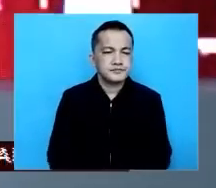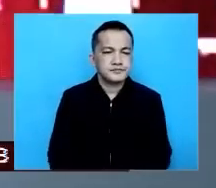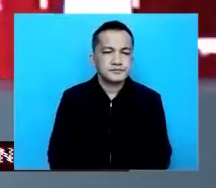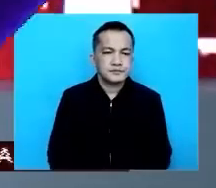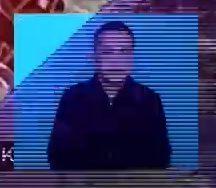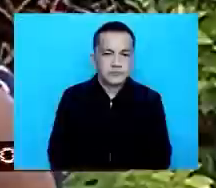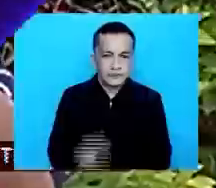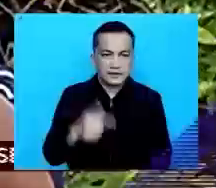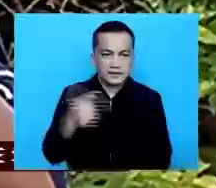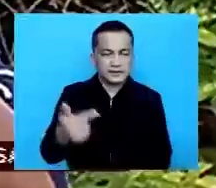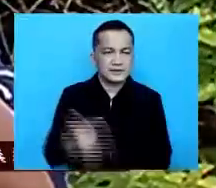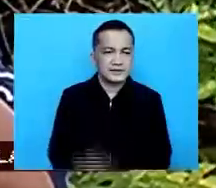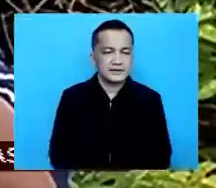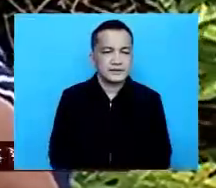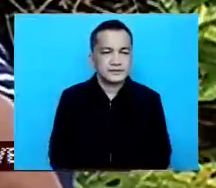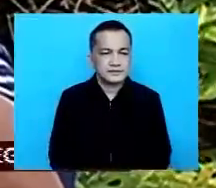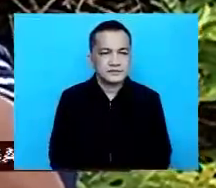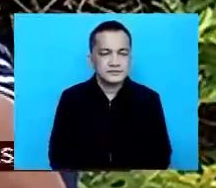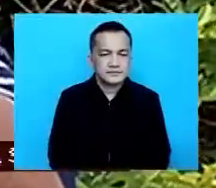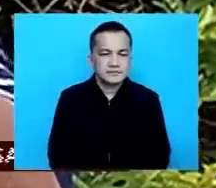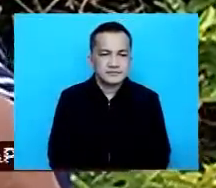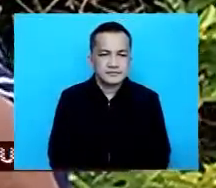Samonte.